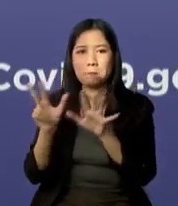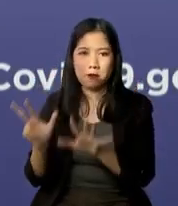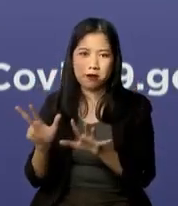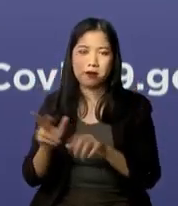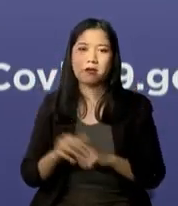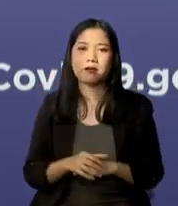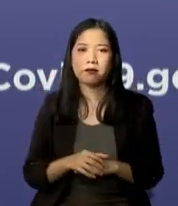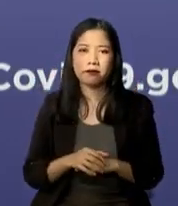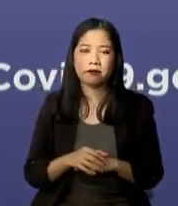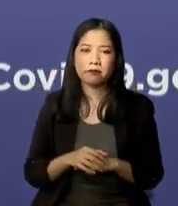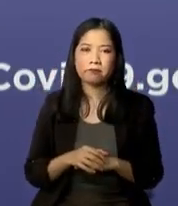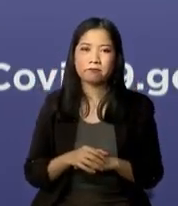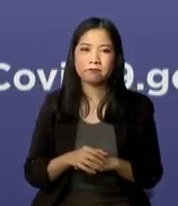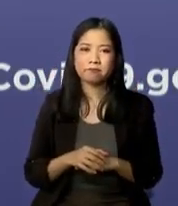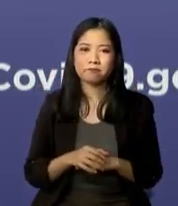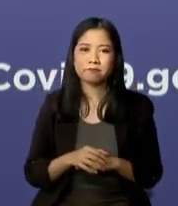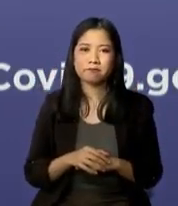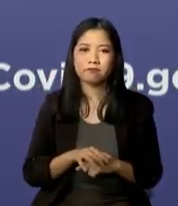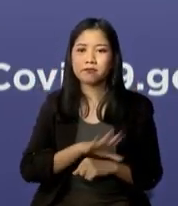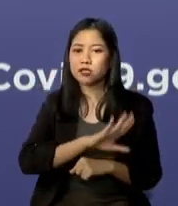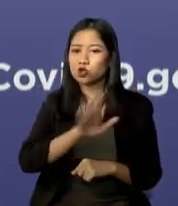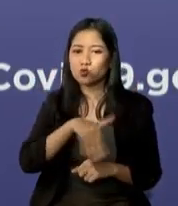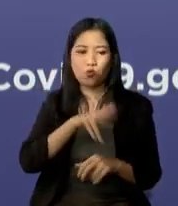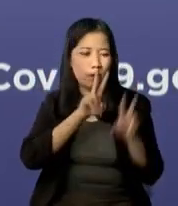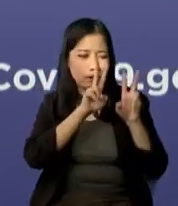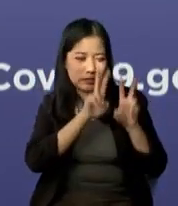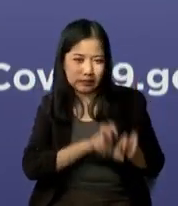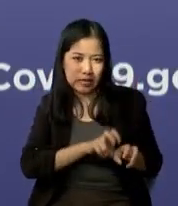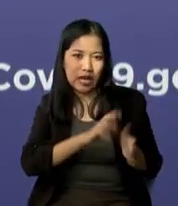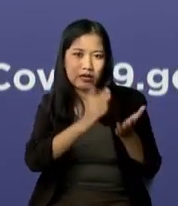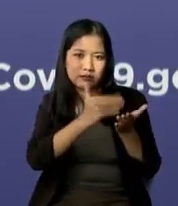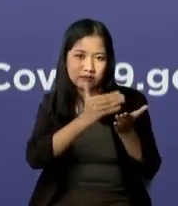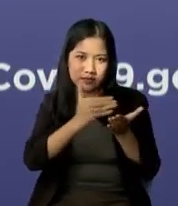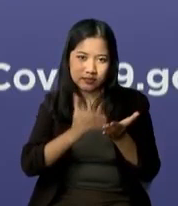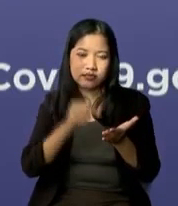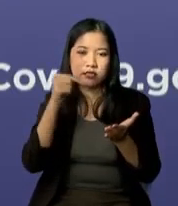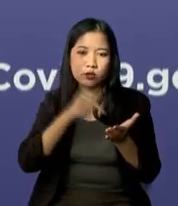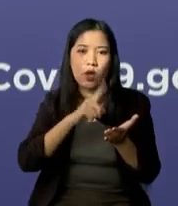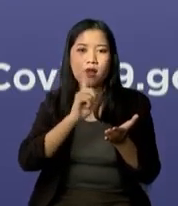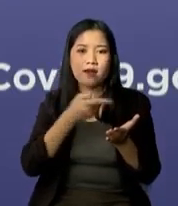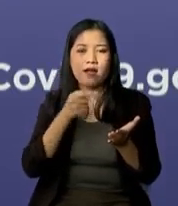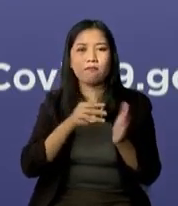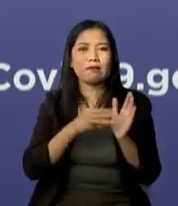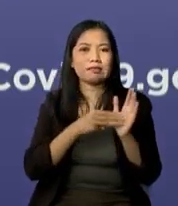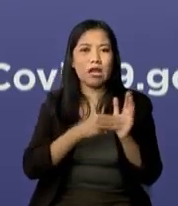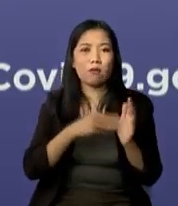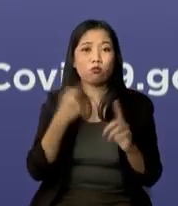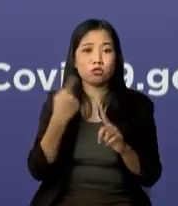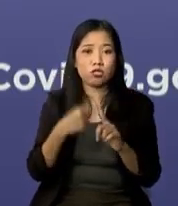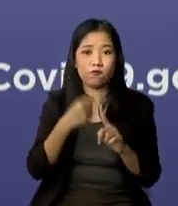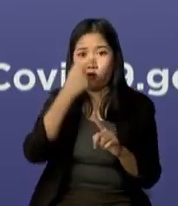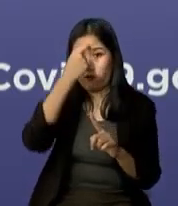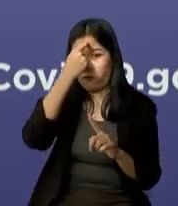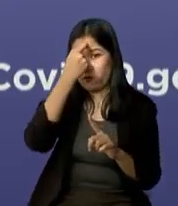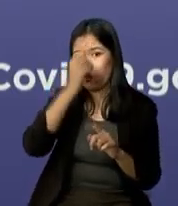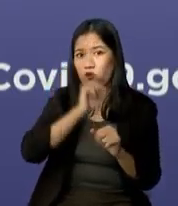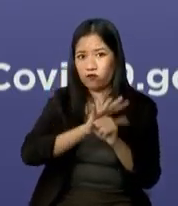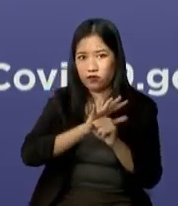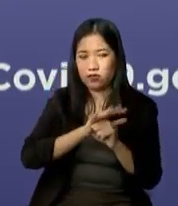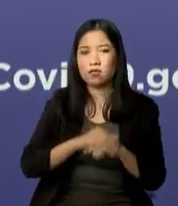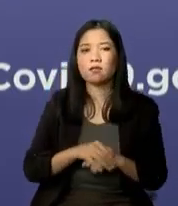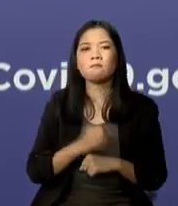spesimen. Dari pemeriksaan spesimen ini kita dapatkan kembali kasus konfirmasi positif